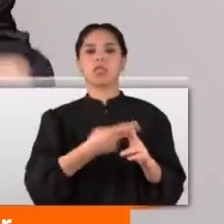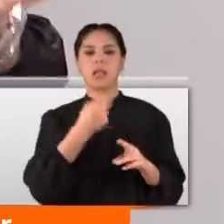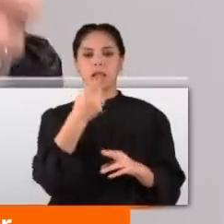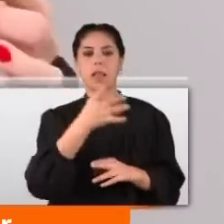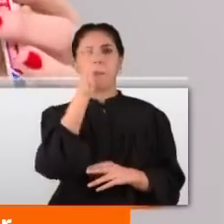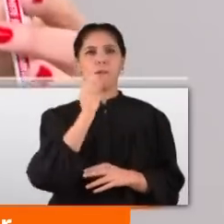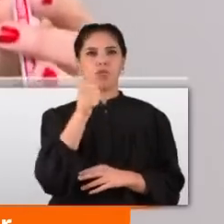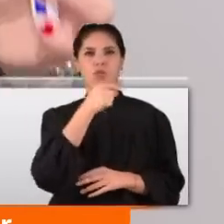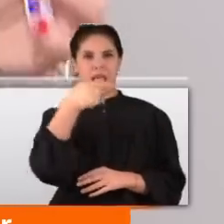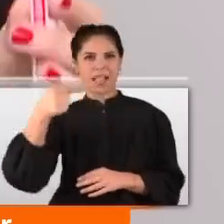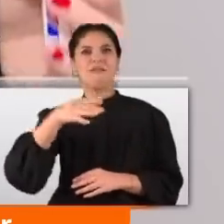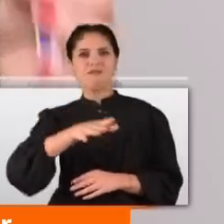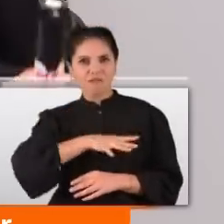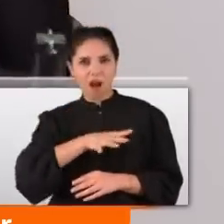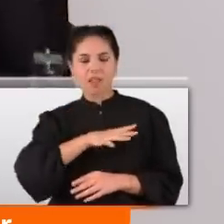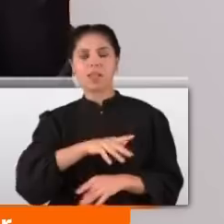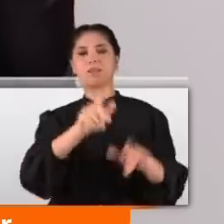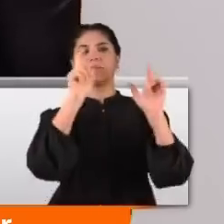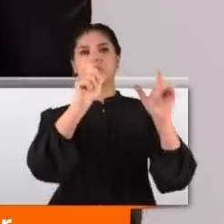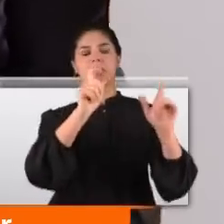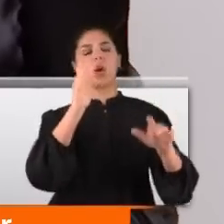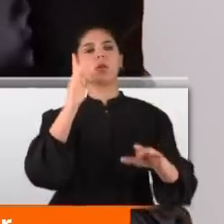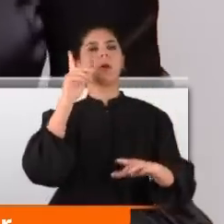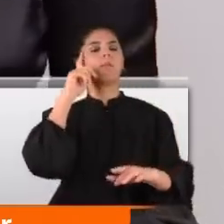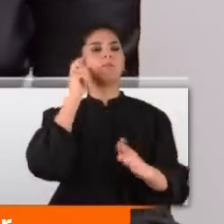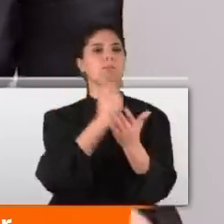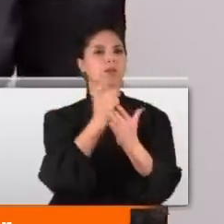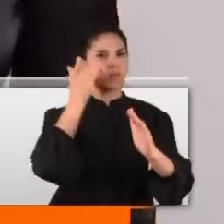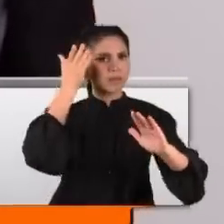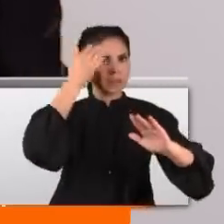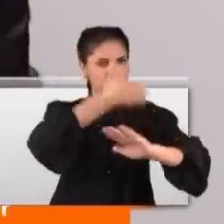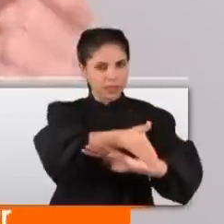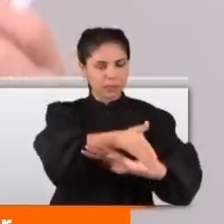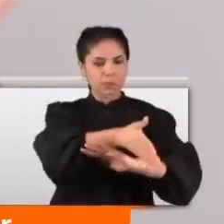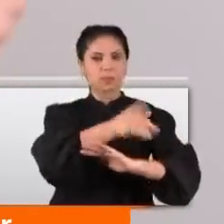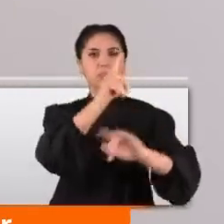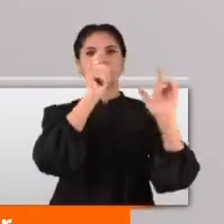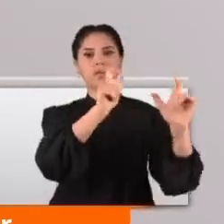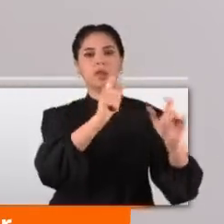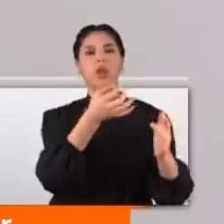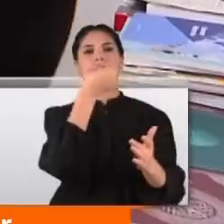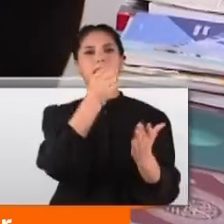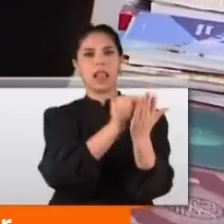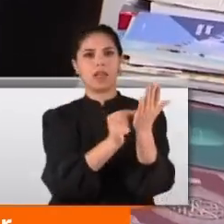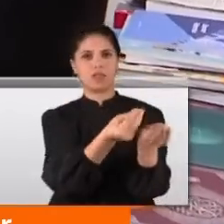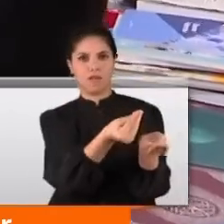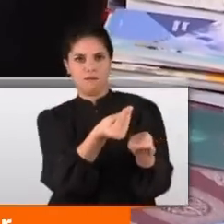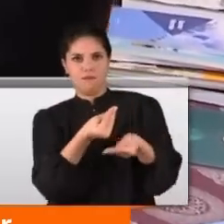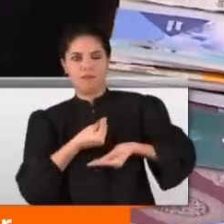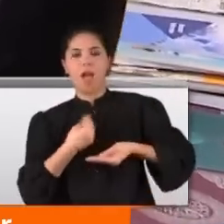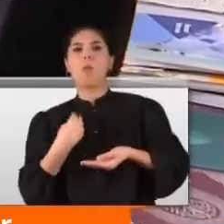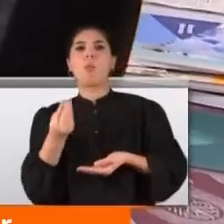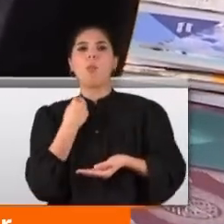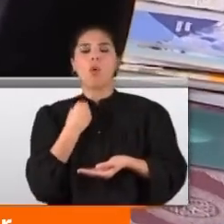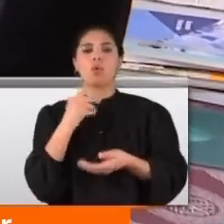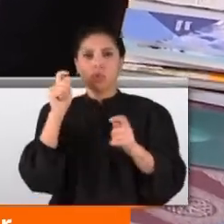var. Bu noktada Sosyal Güvenlik Kurumu'na gideceksiniz ve Sosyal Güvenlik Kurumu size bir dilekçe verecek. Borçlanma yaptığında